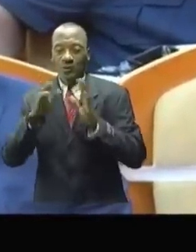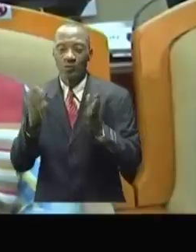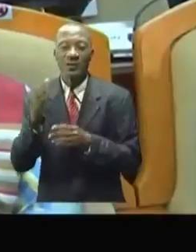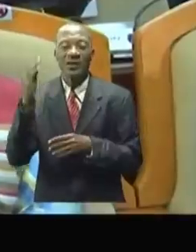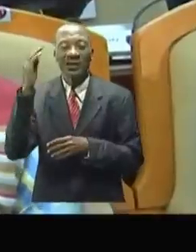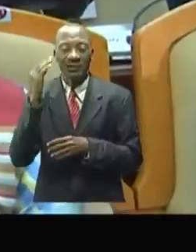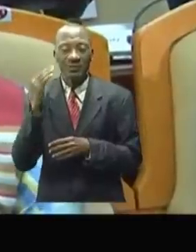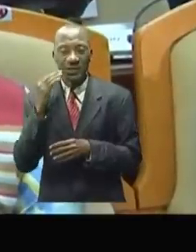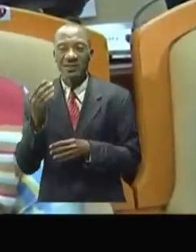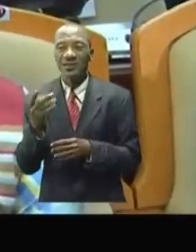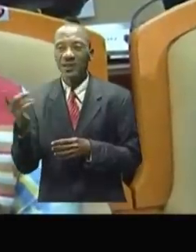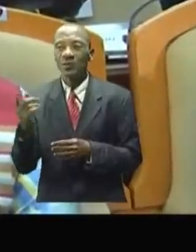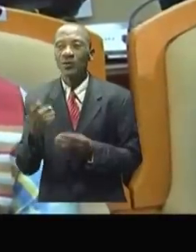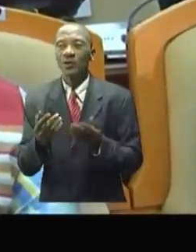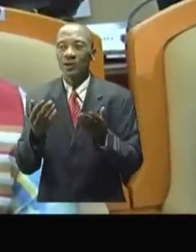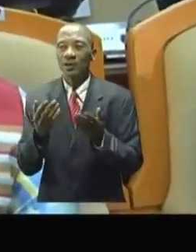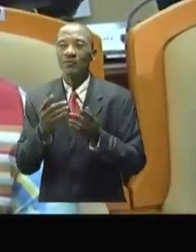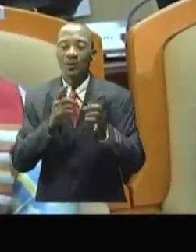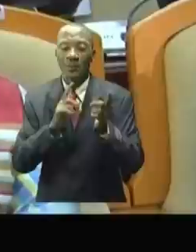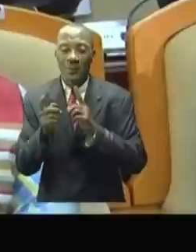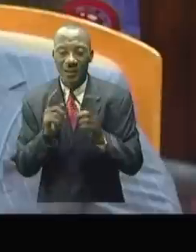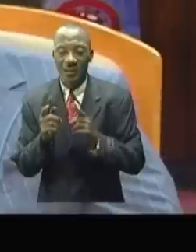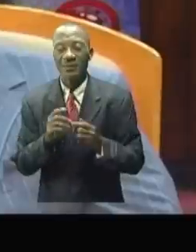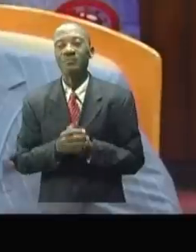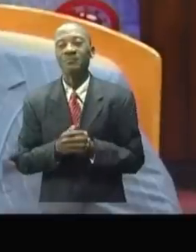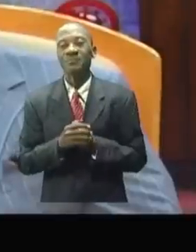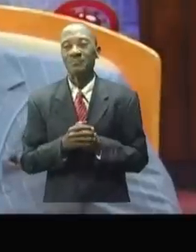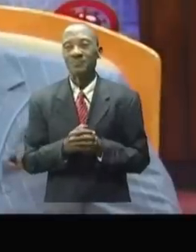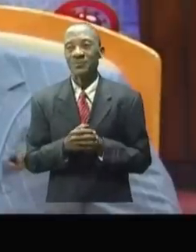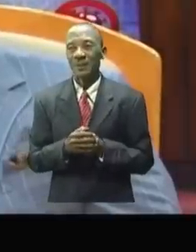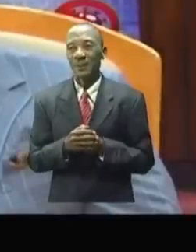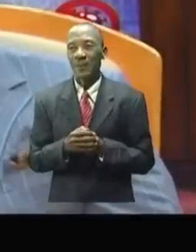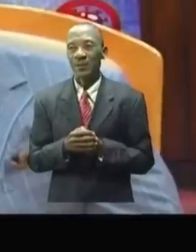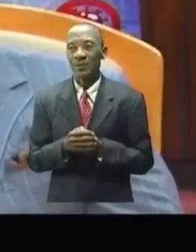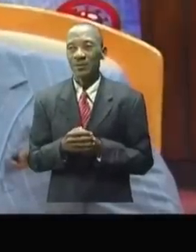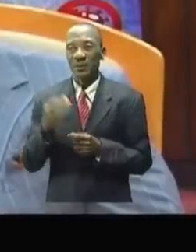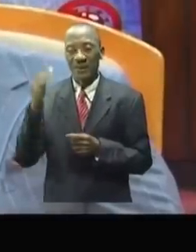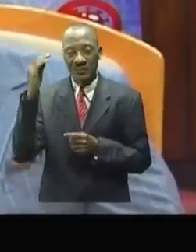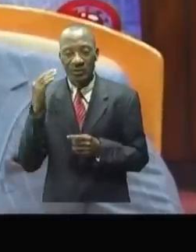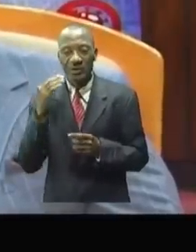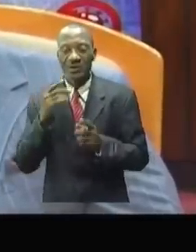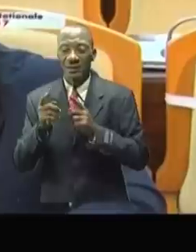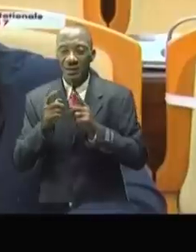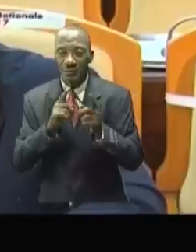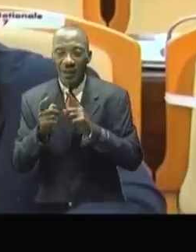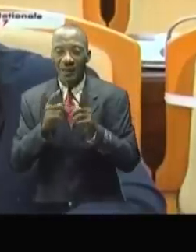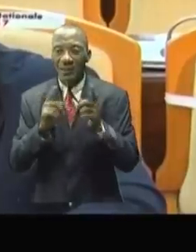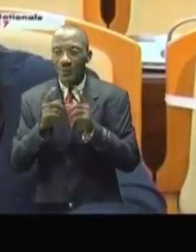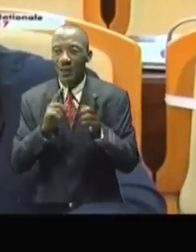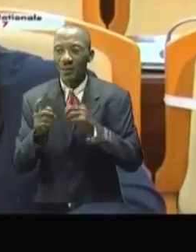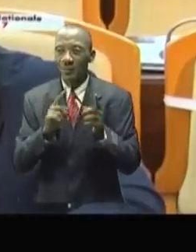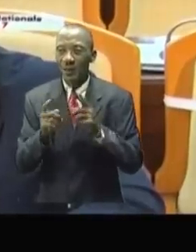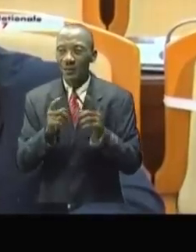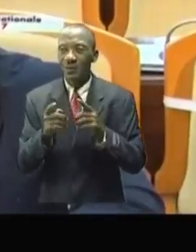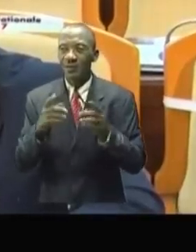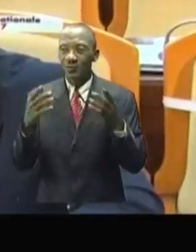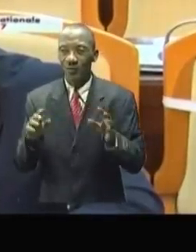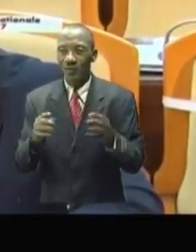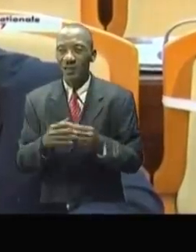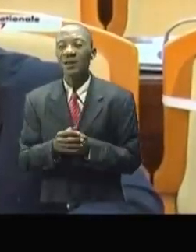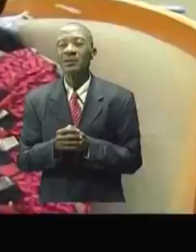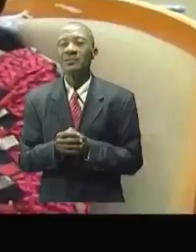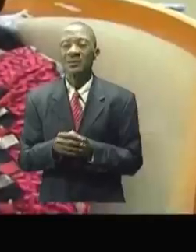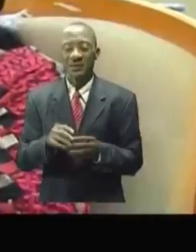À cet effet, le gouvernement dépose au bureau de l'Assemblée nationale un projet de loi indiquant notamment les matières concernées et les